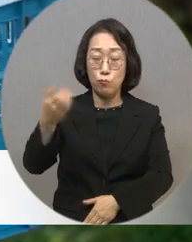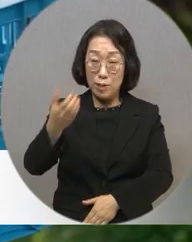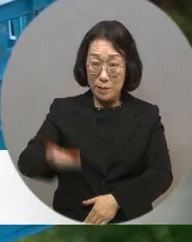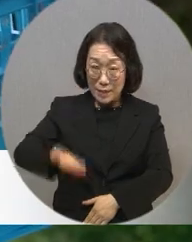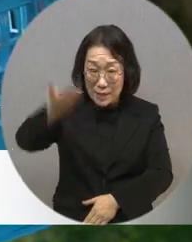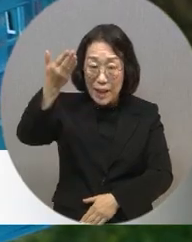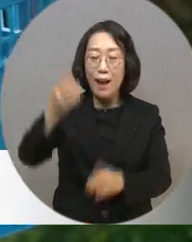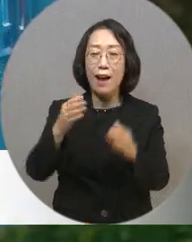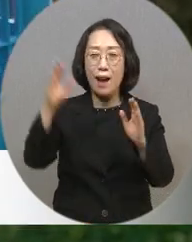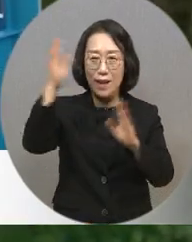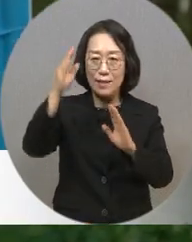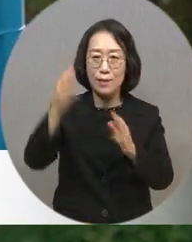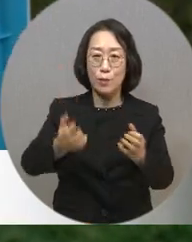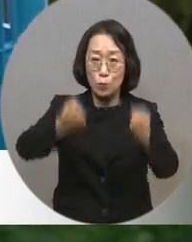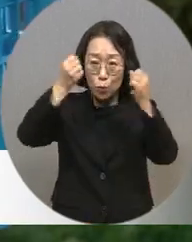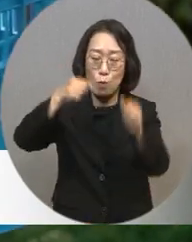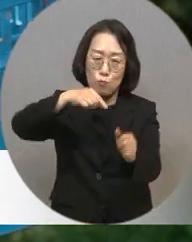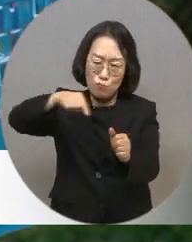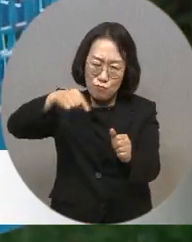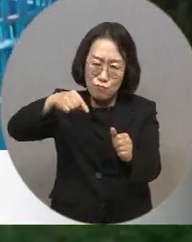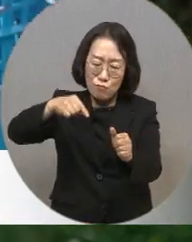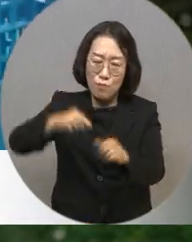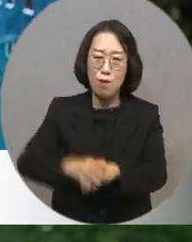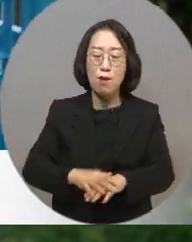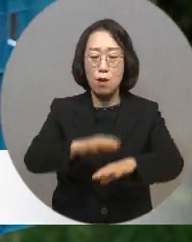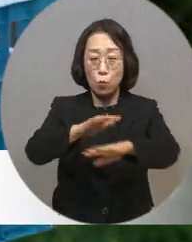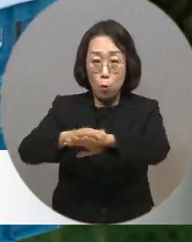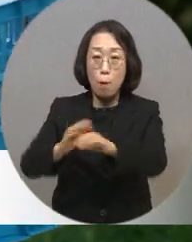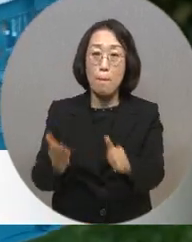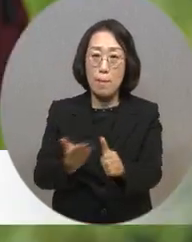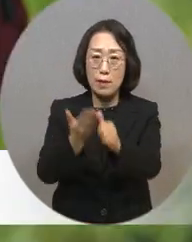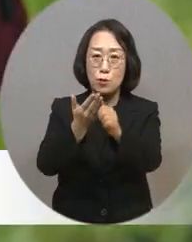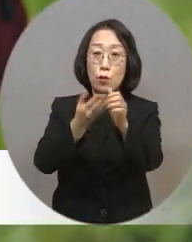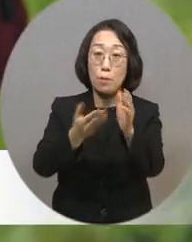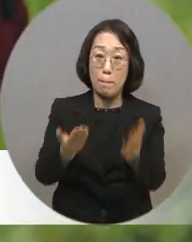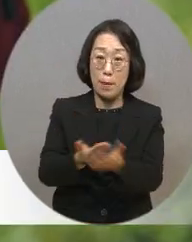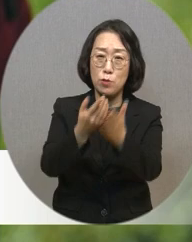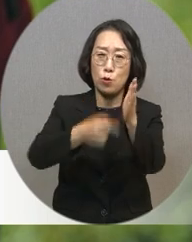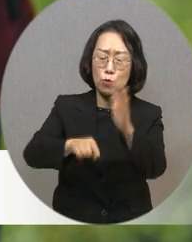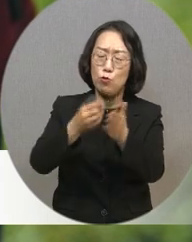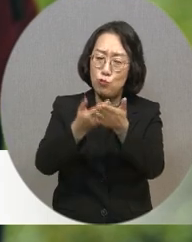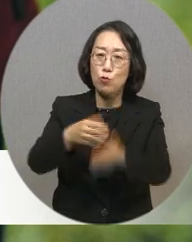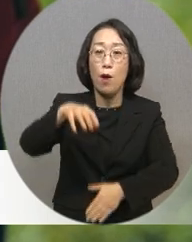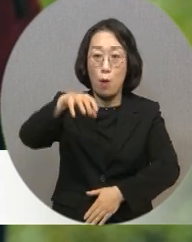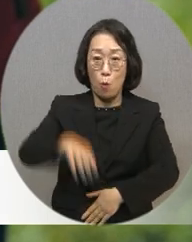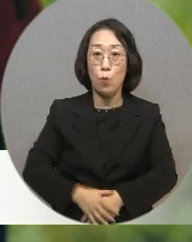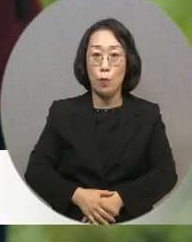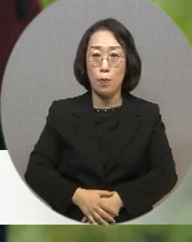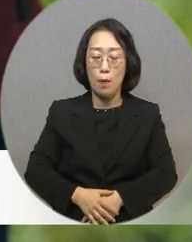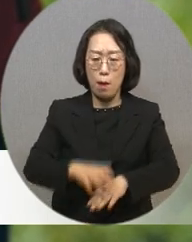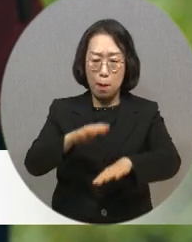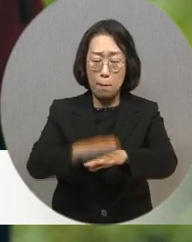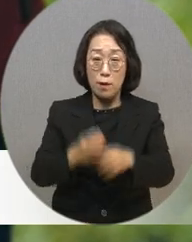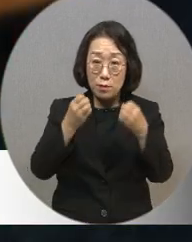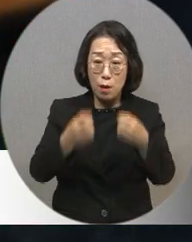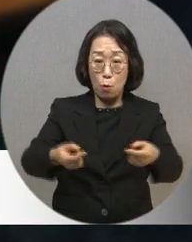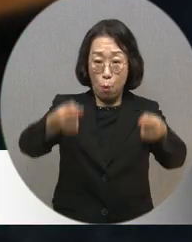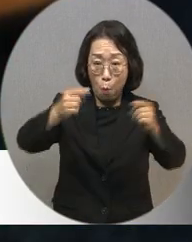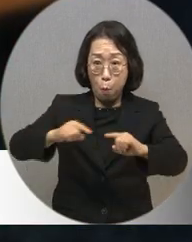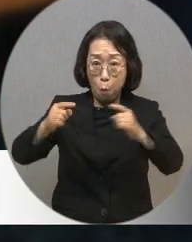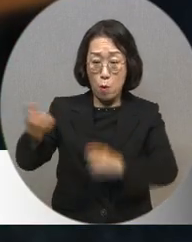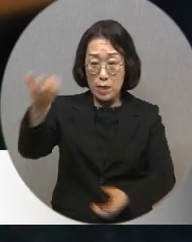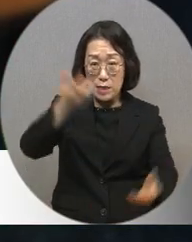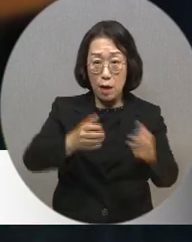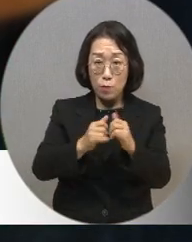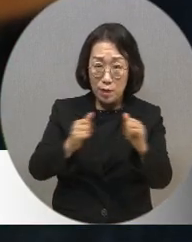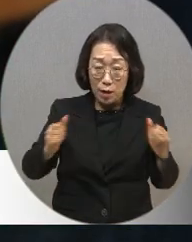양성하며 지역 농업 발전에 중추적 역할을 해오고 있습니다. 귀농 트렌드에 맞춰 초보 농업인들이